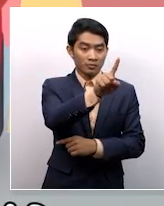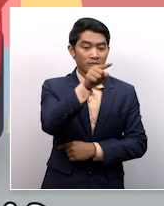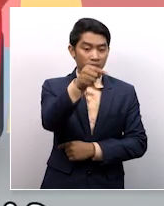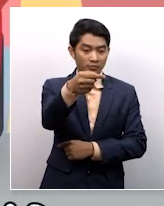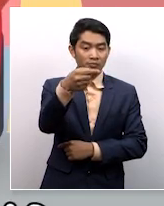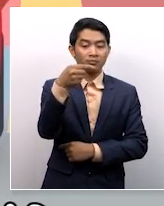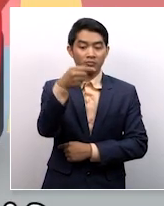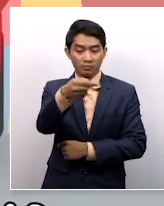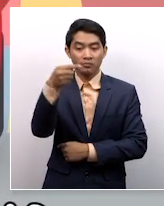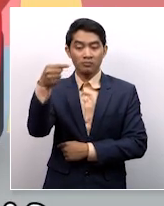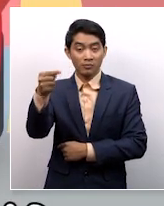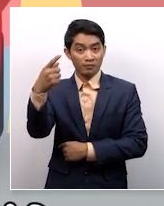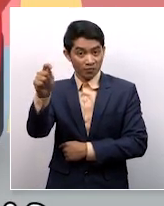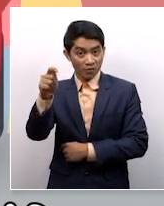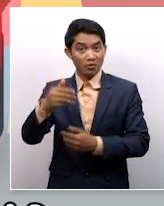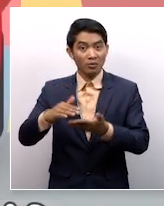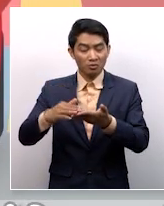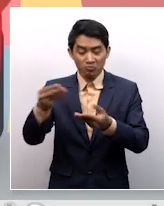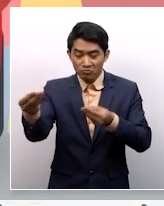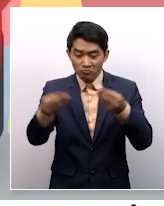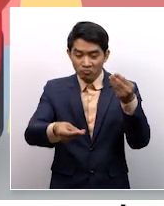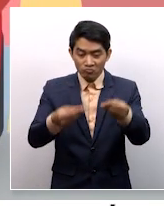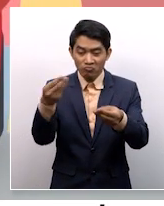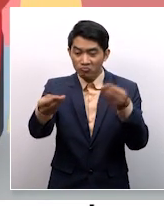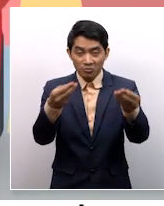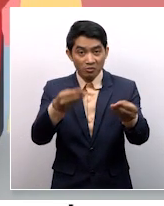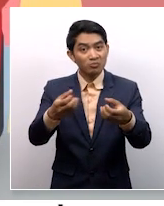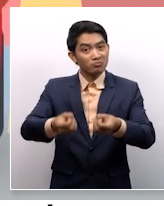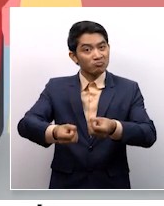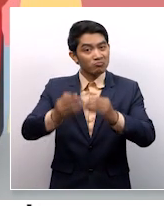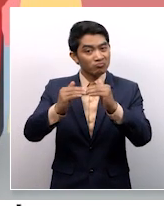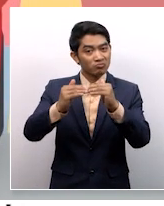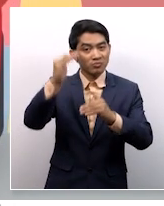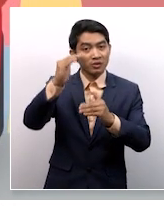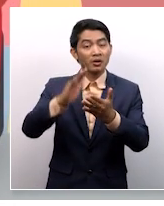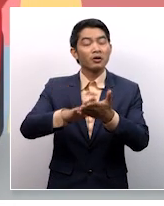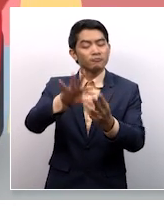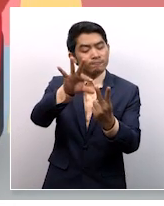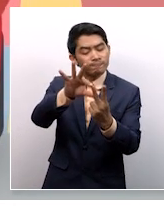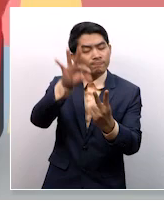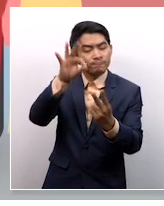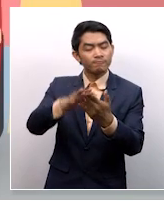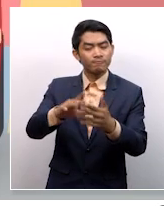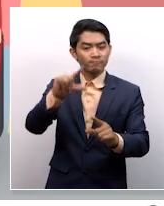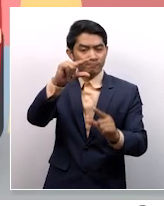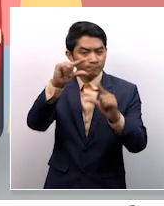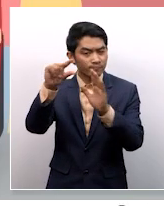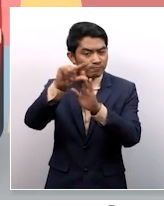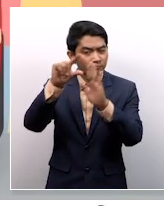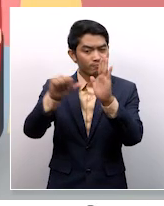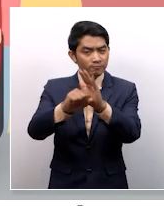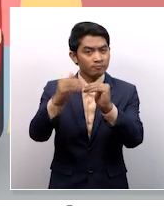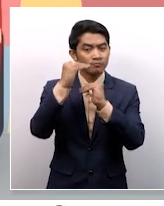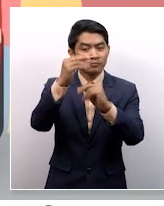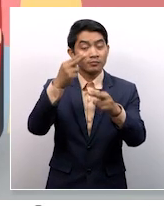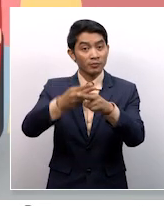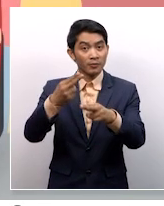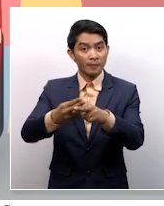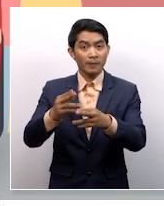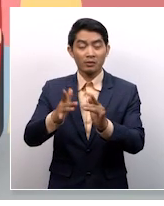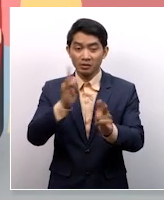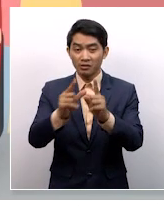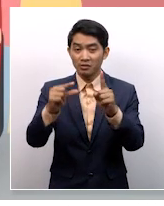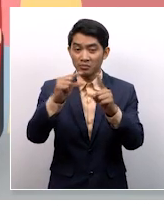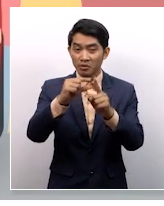លានរៀលតែសម្រាប់ការដេញថ្លៃអាចនឹងមានតម្លៃច្រើនជាងនេះផ្លាកលេខពិសេសផ្ទាល់ខ្លួននេះអាចជ្រើសរើសនិងកំណត់ឈ្មោះតាមការចង់បាន